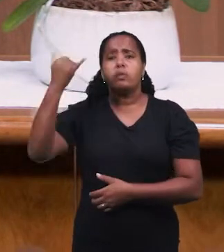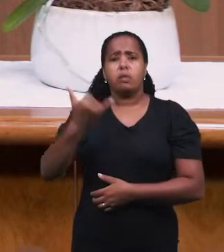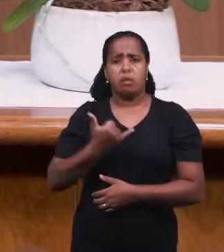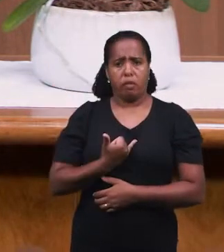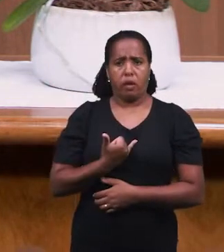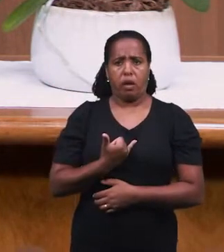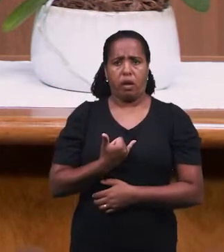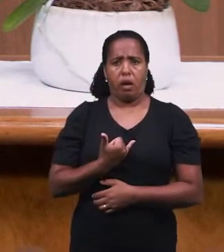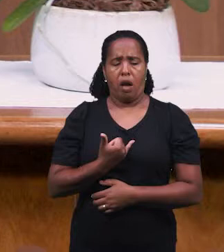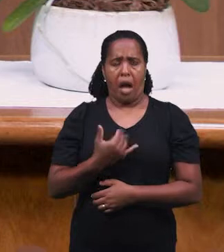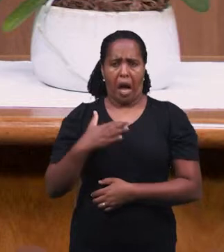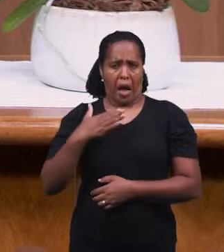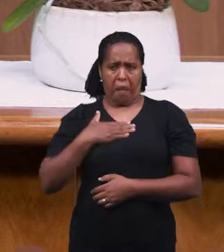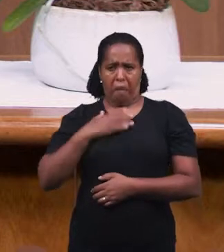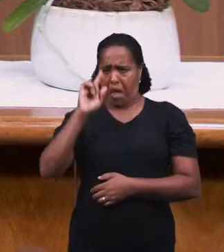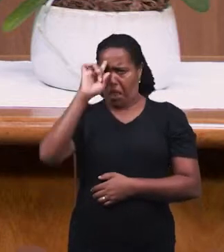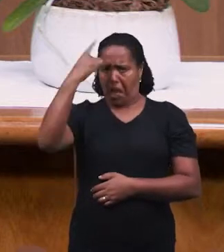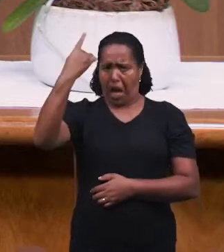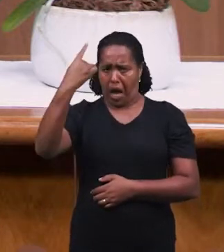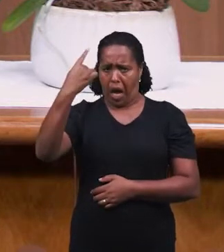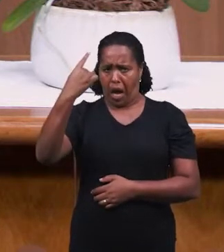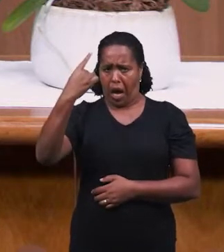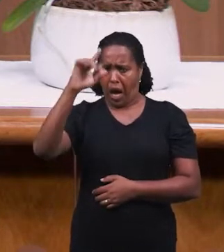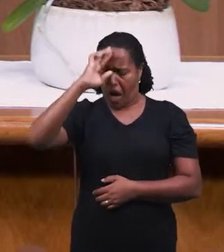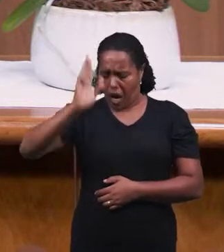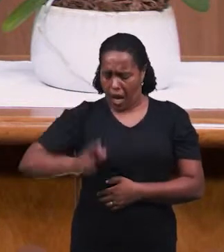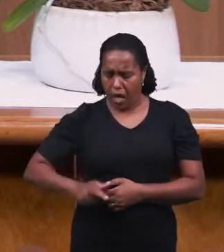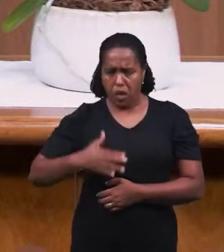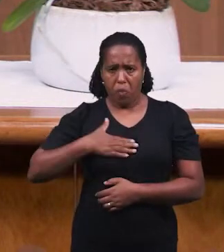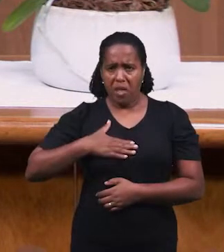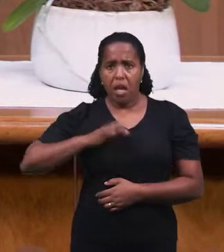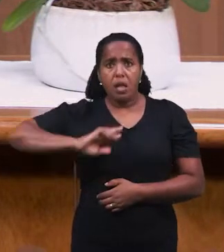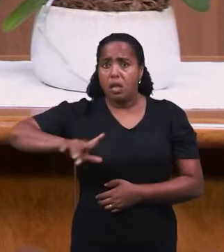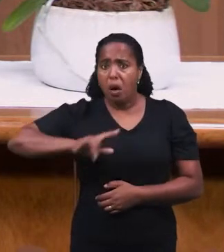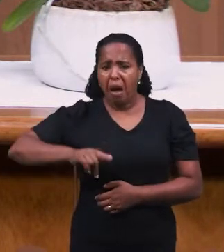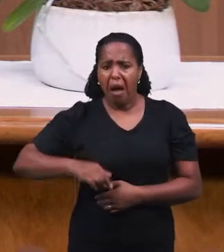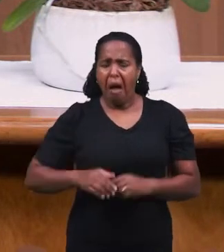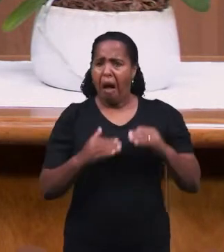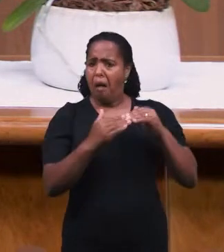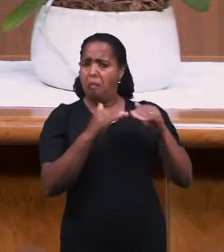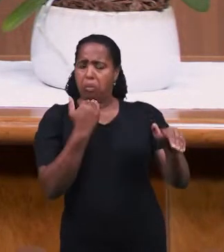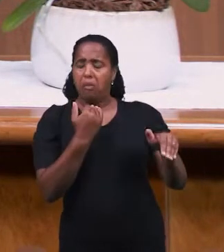voix. Nous tous. Ce n'est pas mon idée.